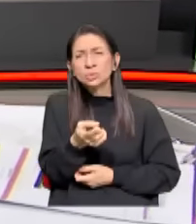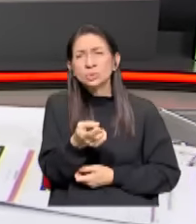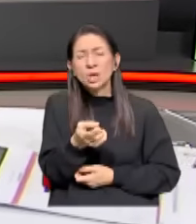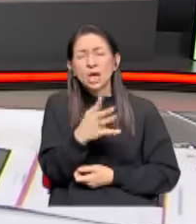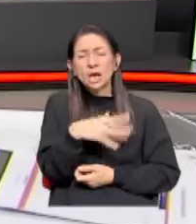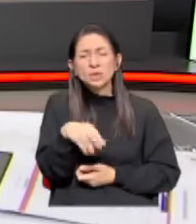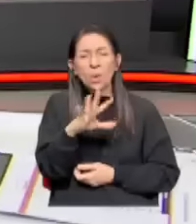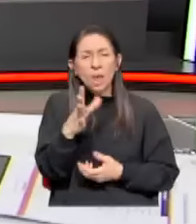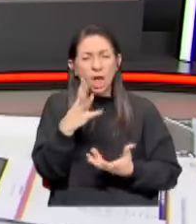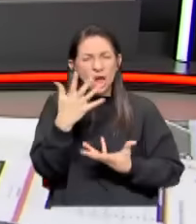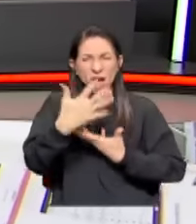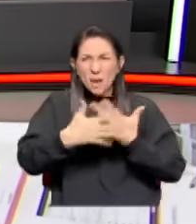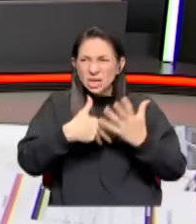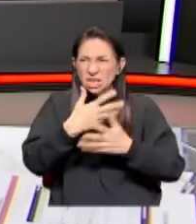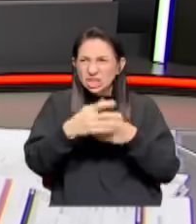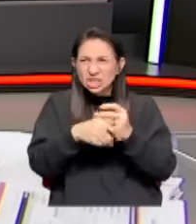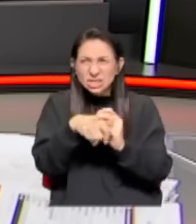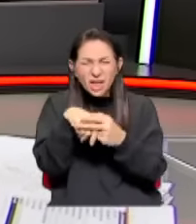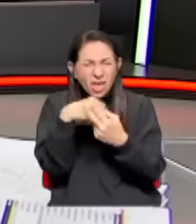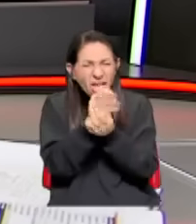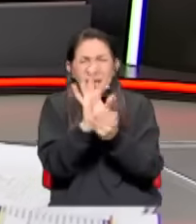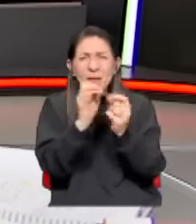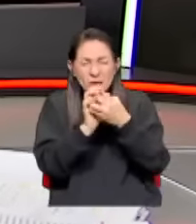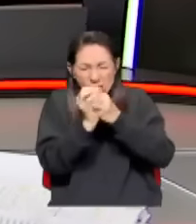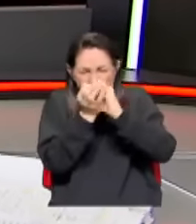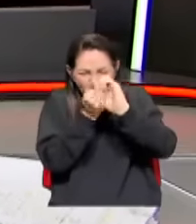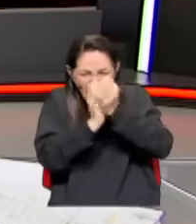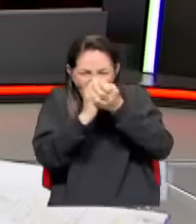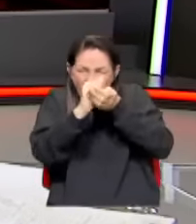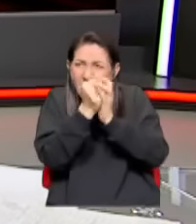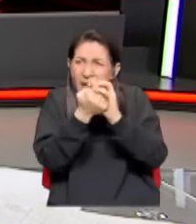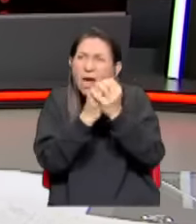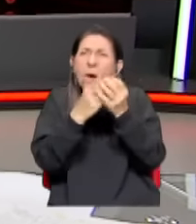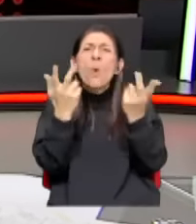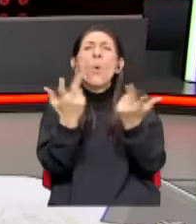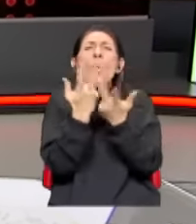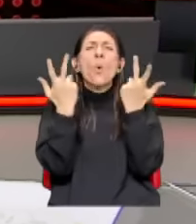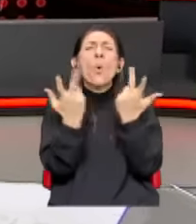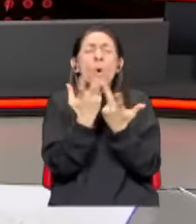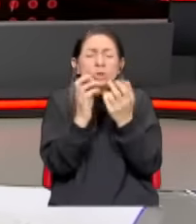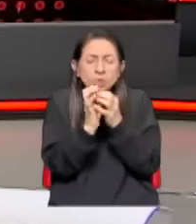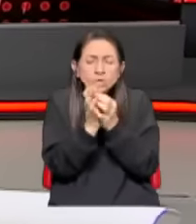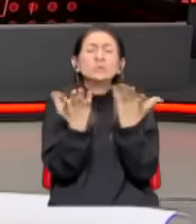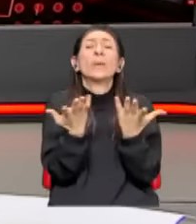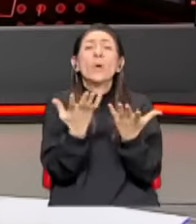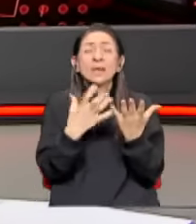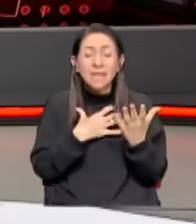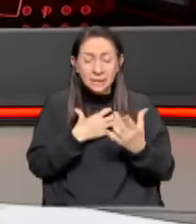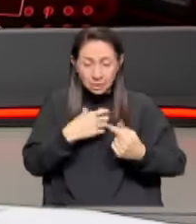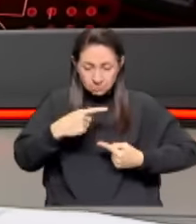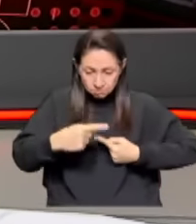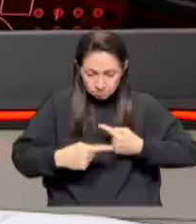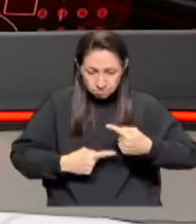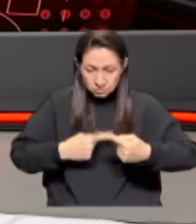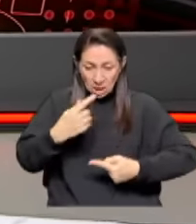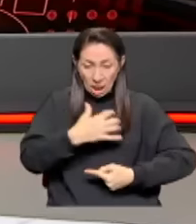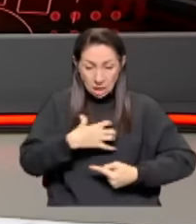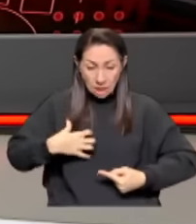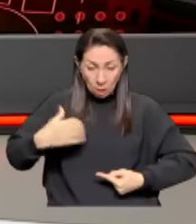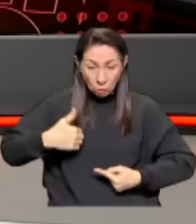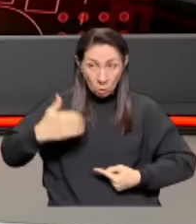Her şey o kadar ayaklarına dolanmış durumda ki. Yani çözemiyorlar da ülkenin kendi çarkları, işleyişi, ana